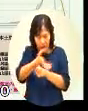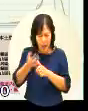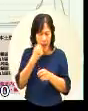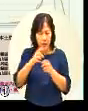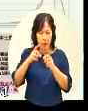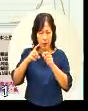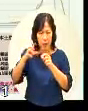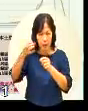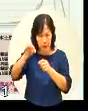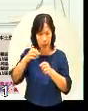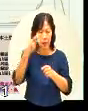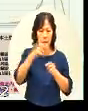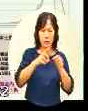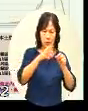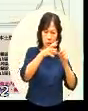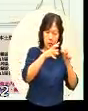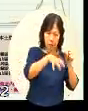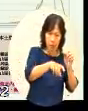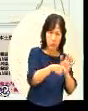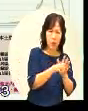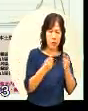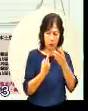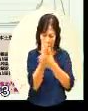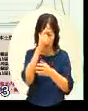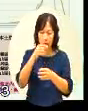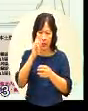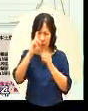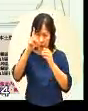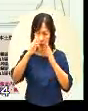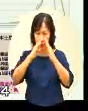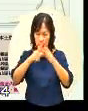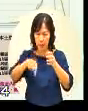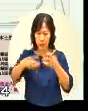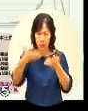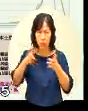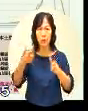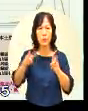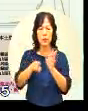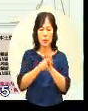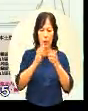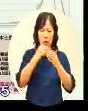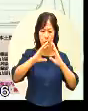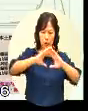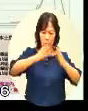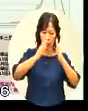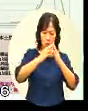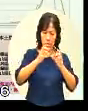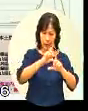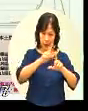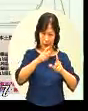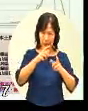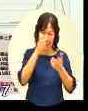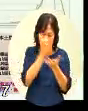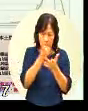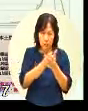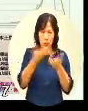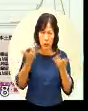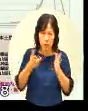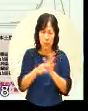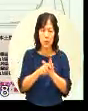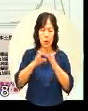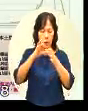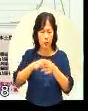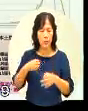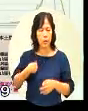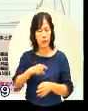因为登革热它不是一个单一城市的问题，它是一个国家的大事。好，我们不能因